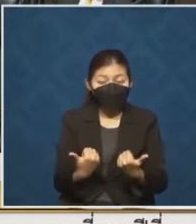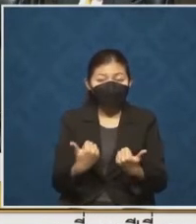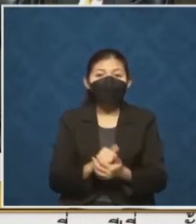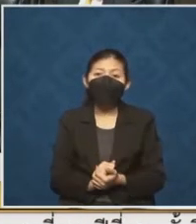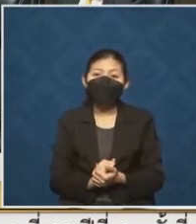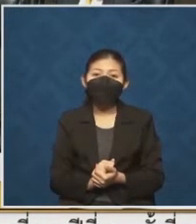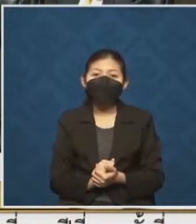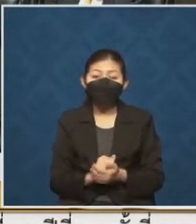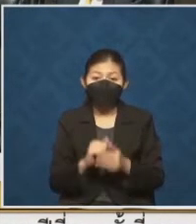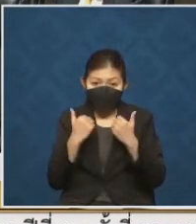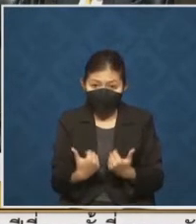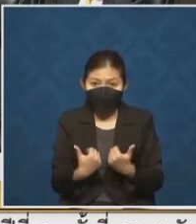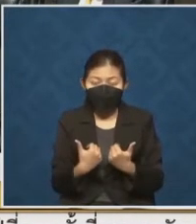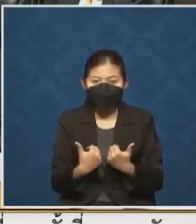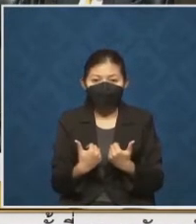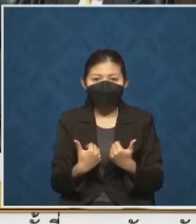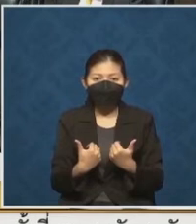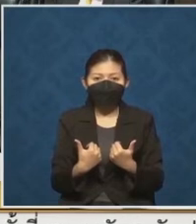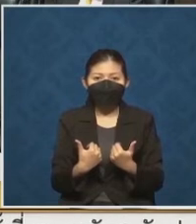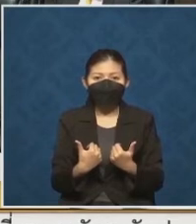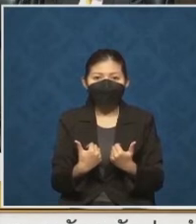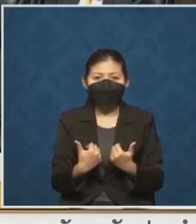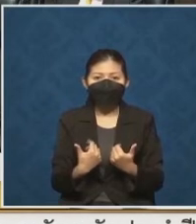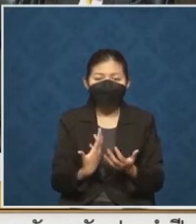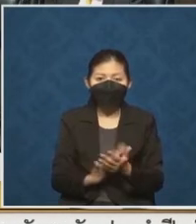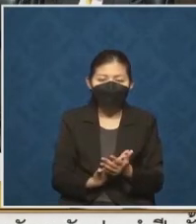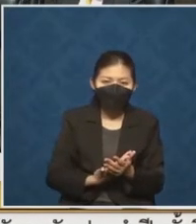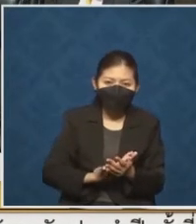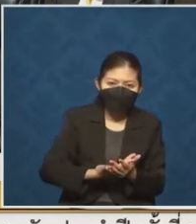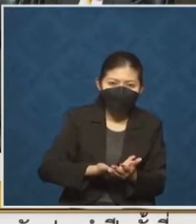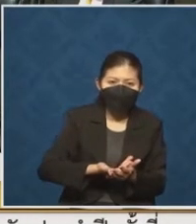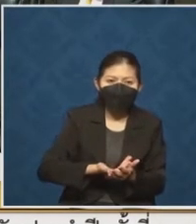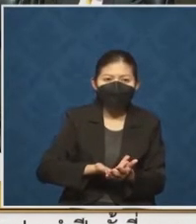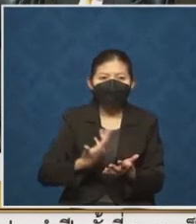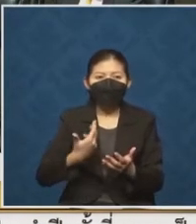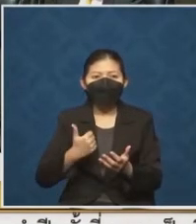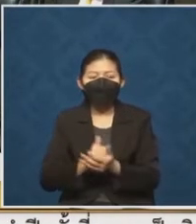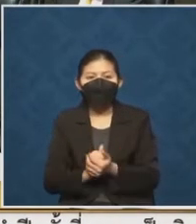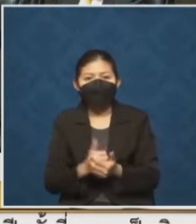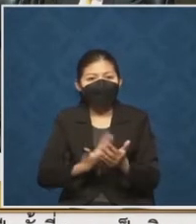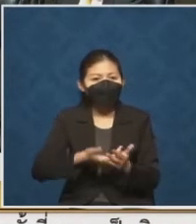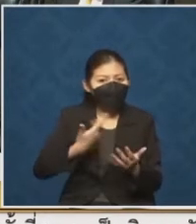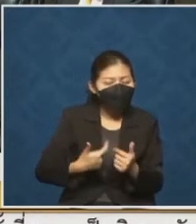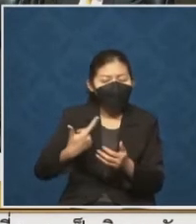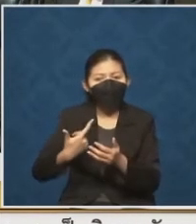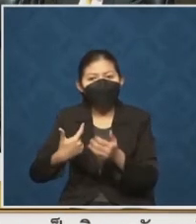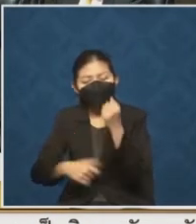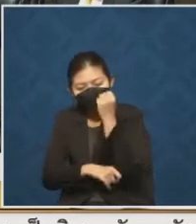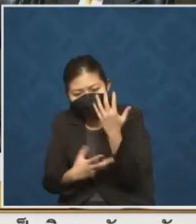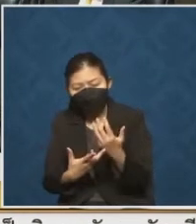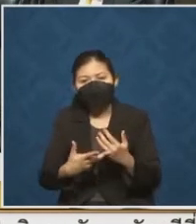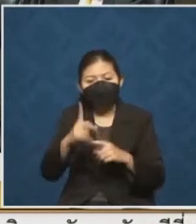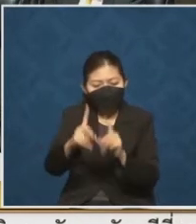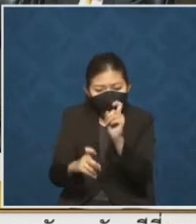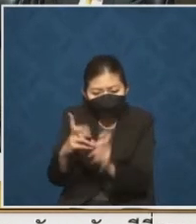ครับจะเอาประชาชนที่เป็นตัวตั้งเพื่อมุ่งหวังว่าวิกฤติต่างๆที่เกิดขึ้นขนาด